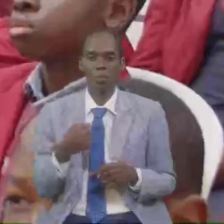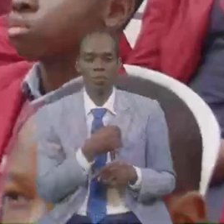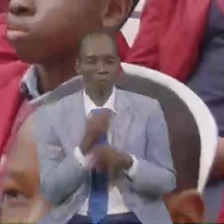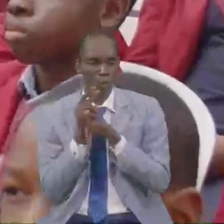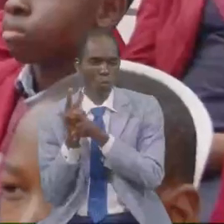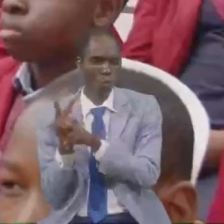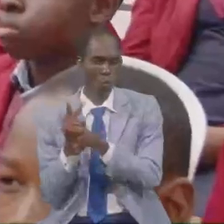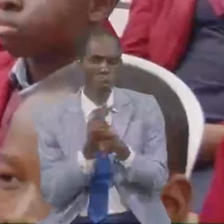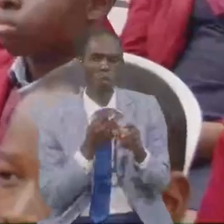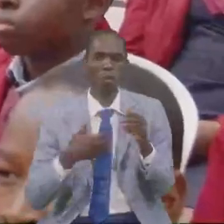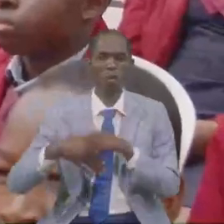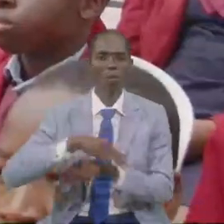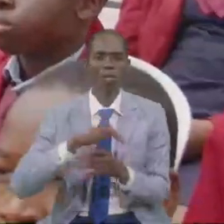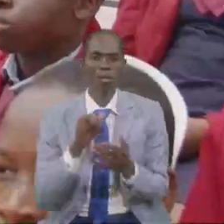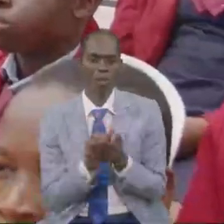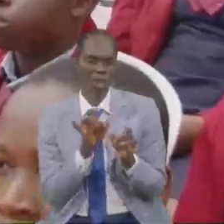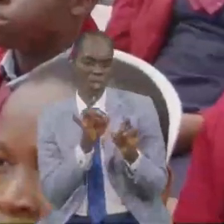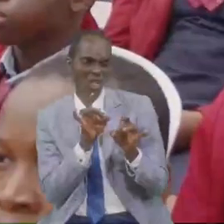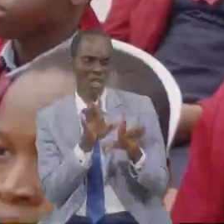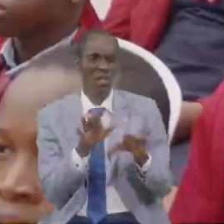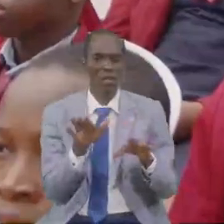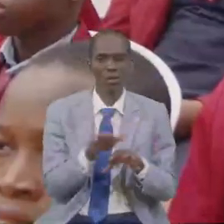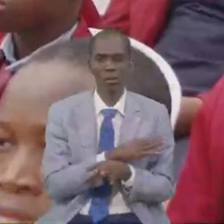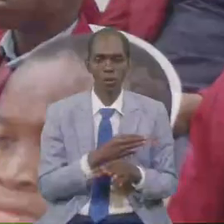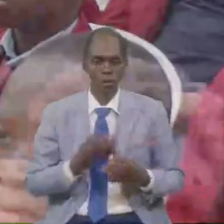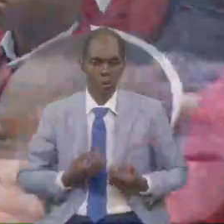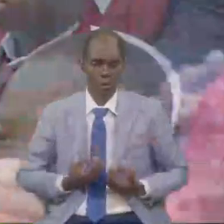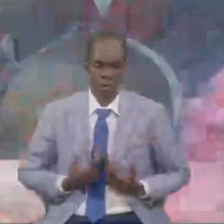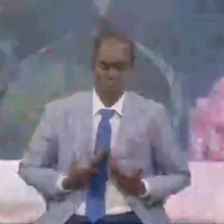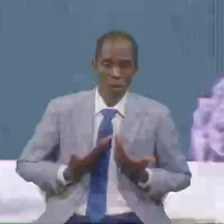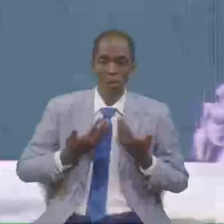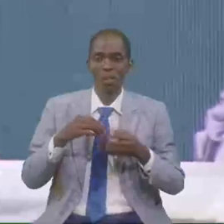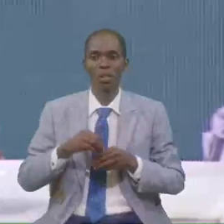Est-ce que tu contrôles, veilles sur cette tendance de haine dans ta vie?